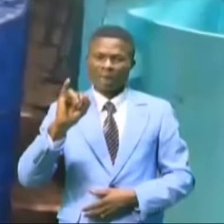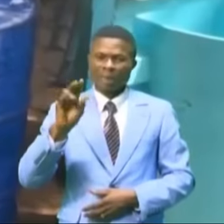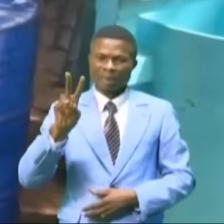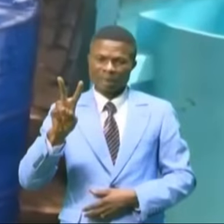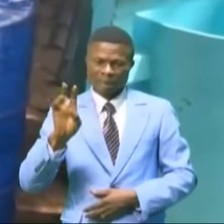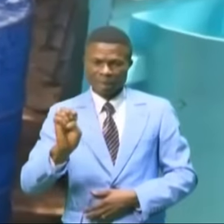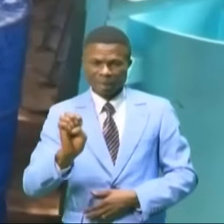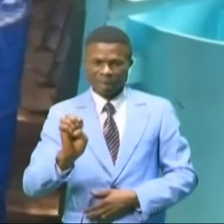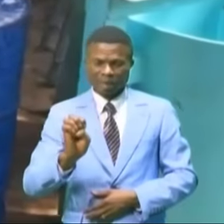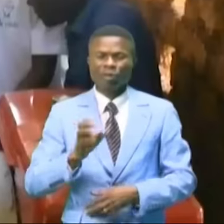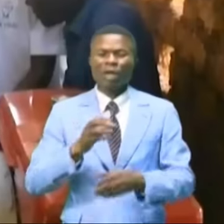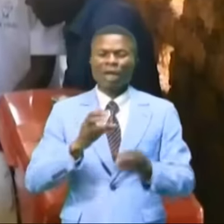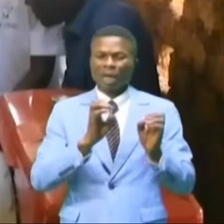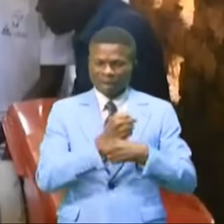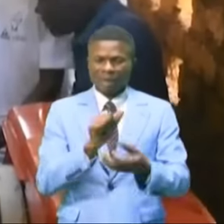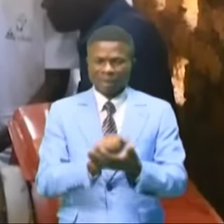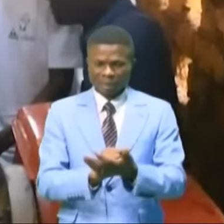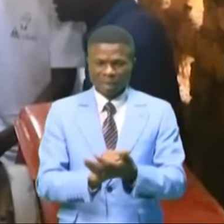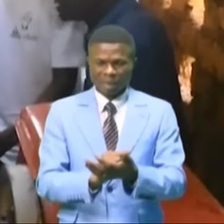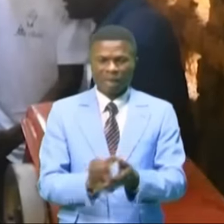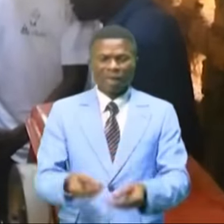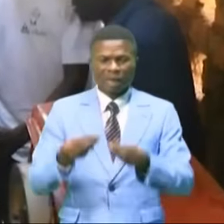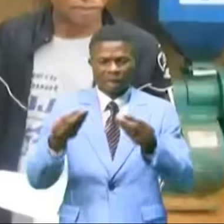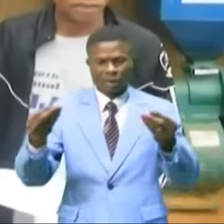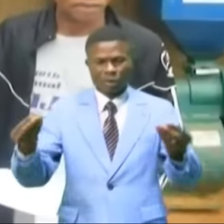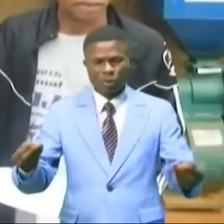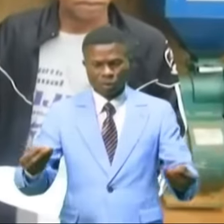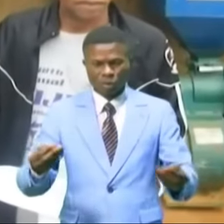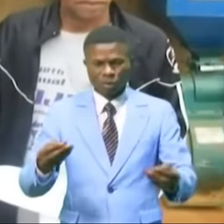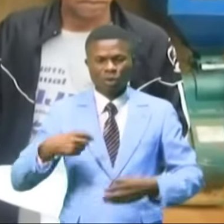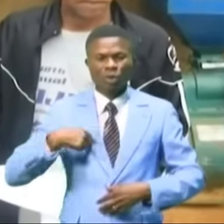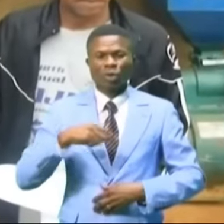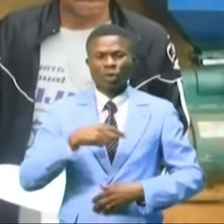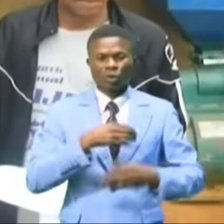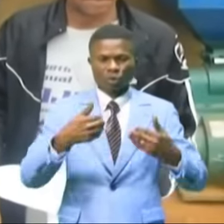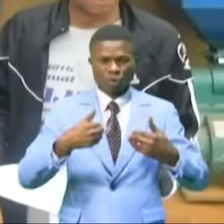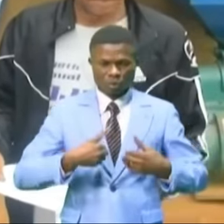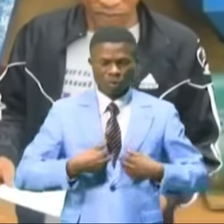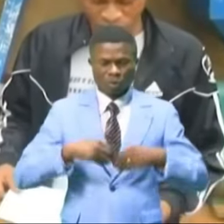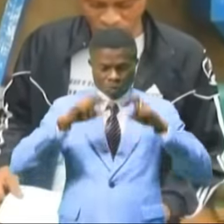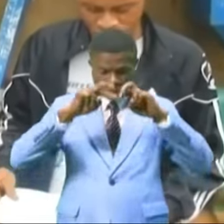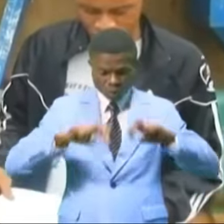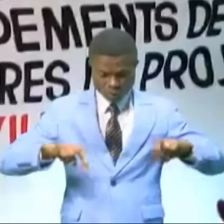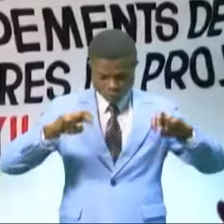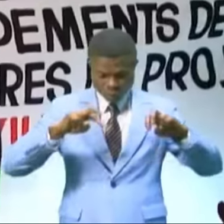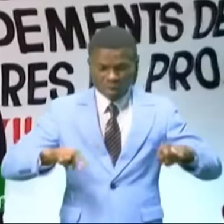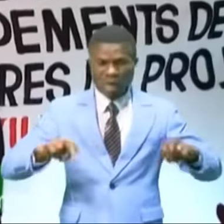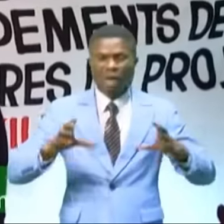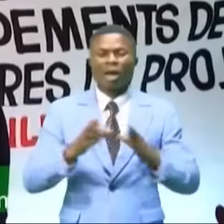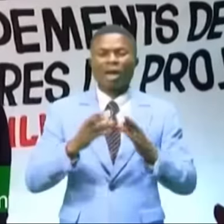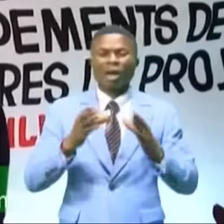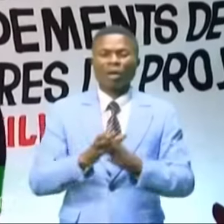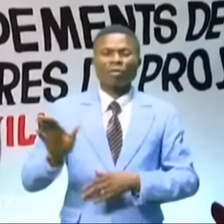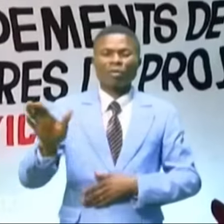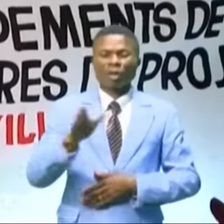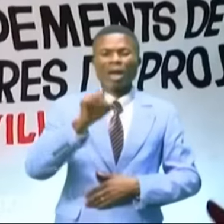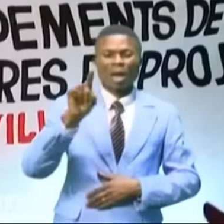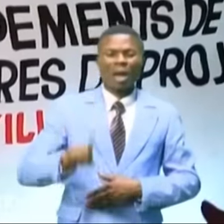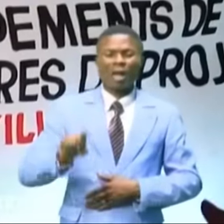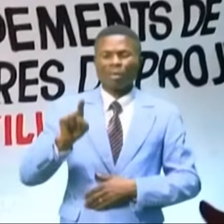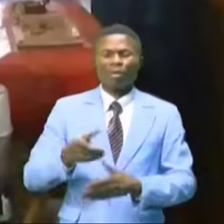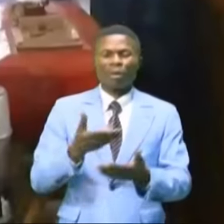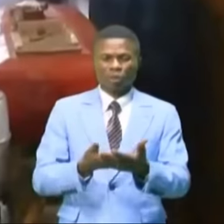la commercialisation des produits agricoles. Donc nous avons étudié avec eux leurs besoins en